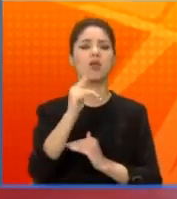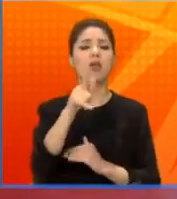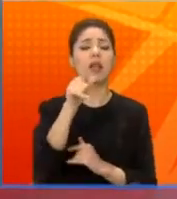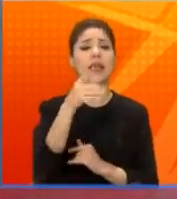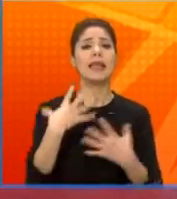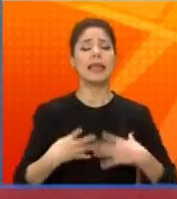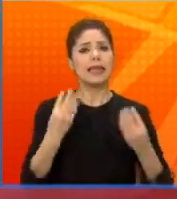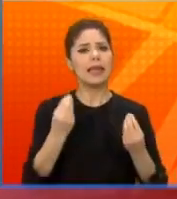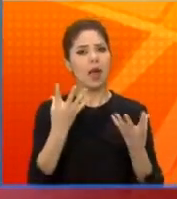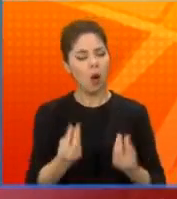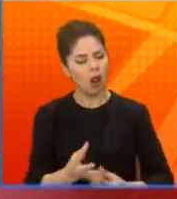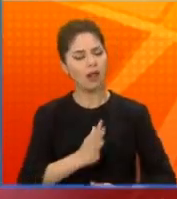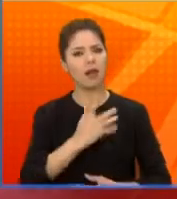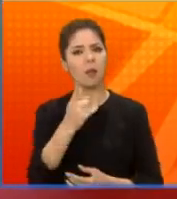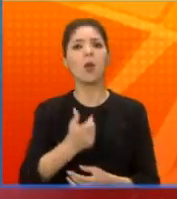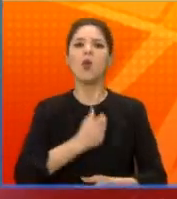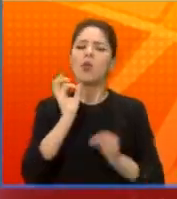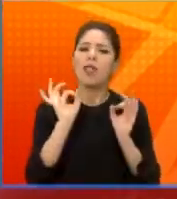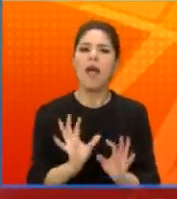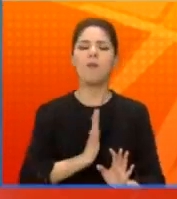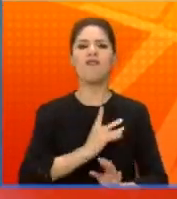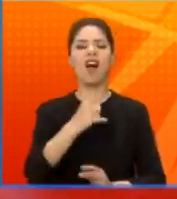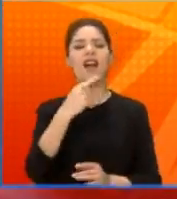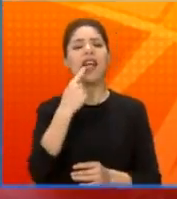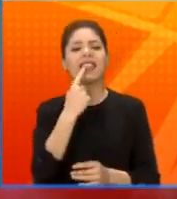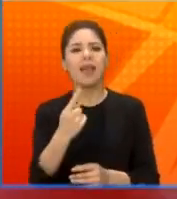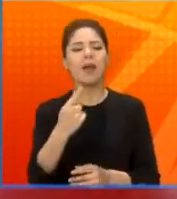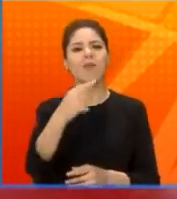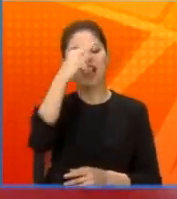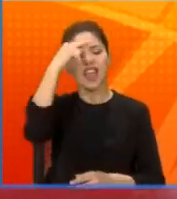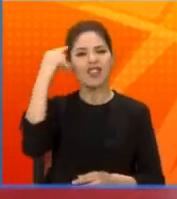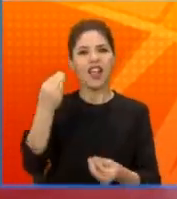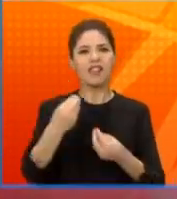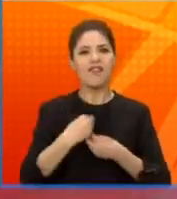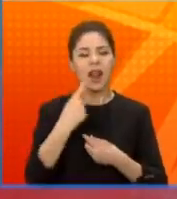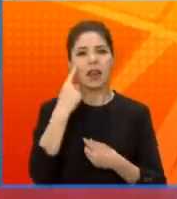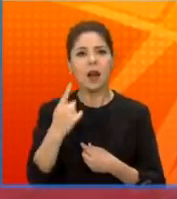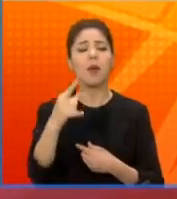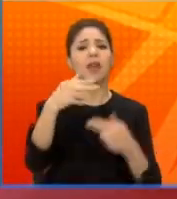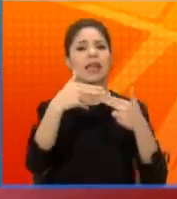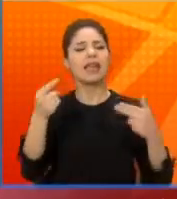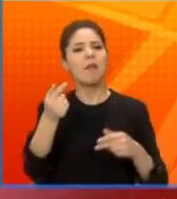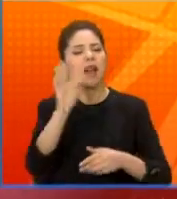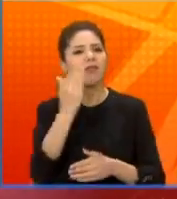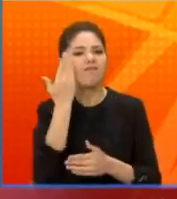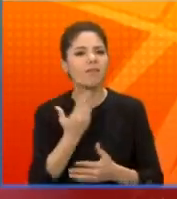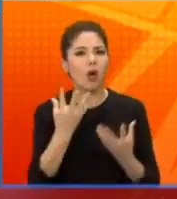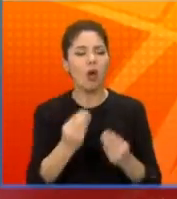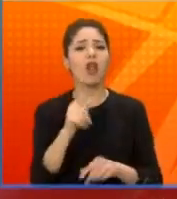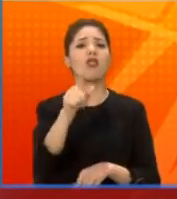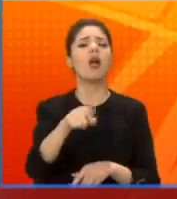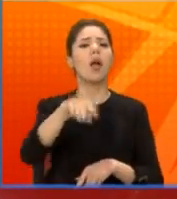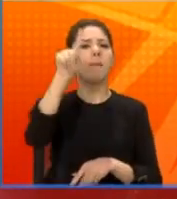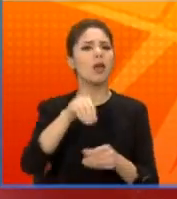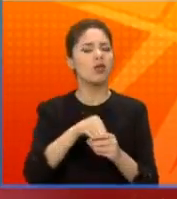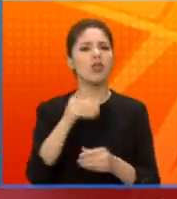Gelelim iyileşenlere yani umut hep var dememize vesile olanlara. Az sonra öykülerini taşıyacağım ekranlarınıza. Her gün